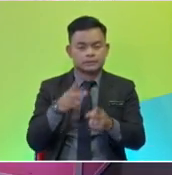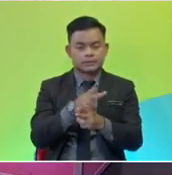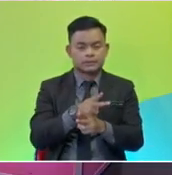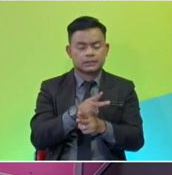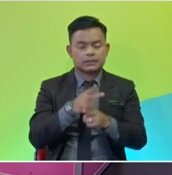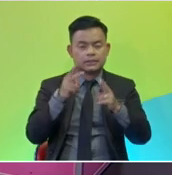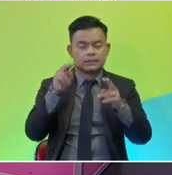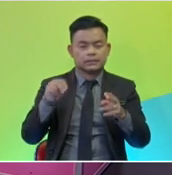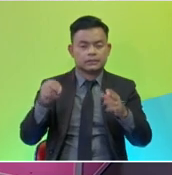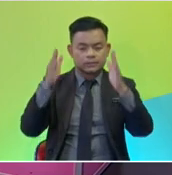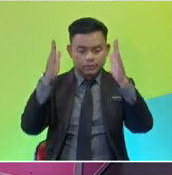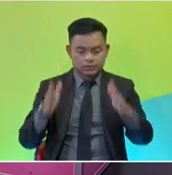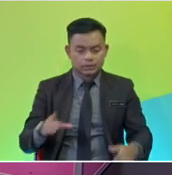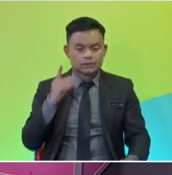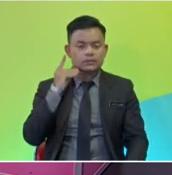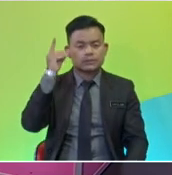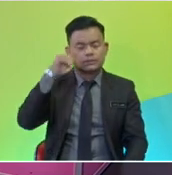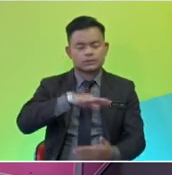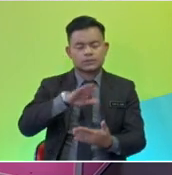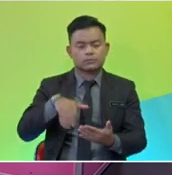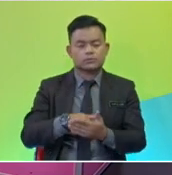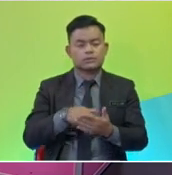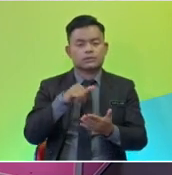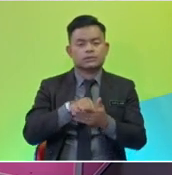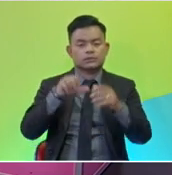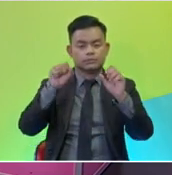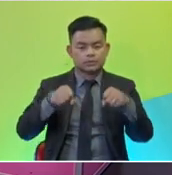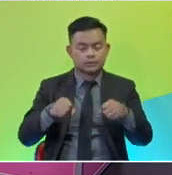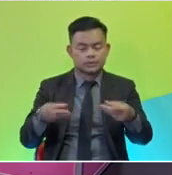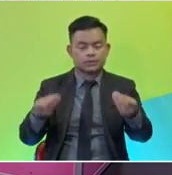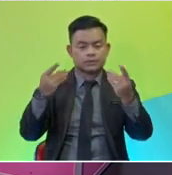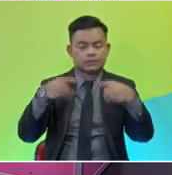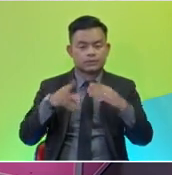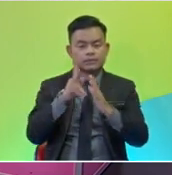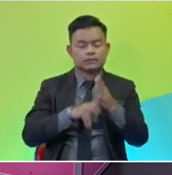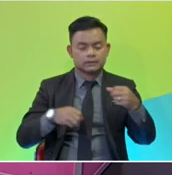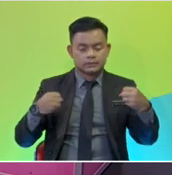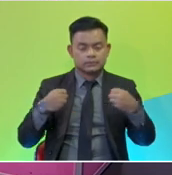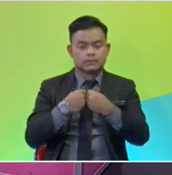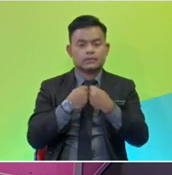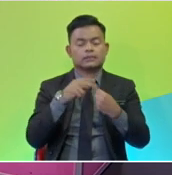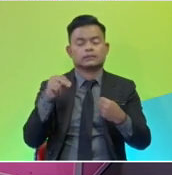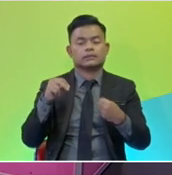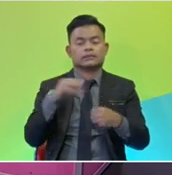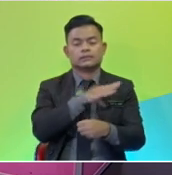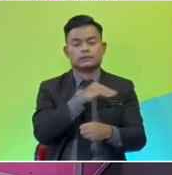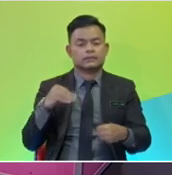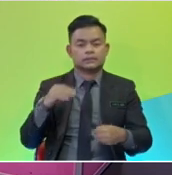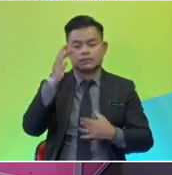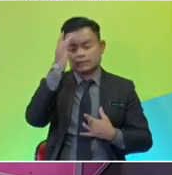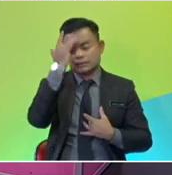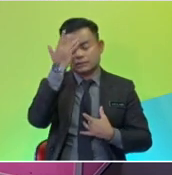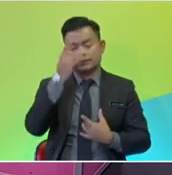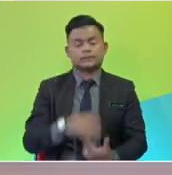boleh mendatangkan kemalangan kemalangan dan juga mengakibatkan kecederaan kecederaan okey